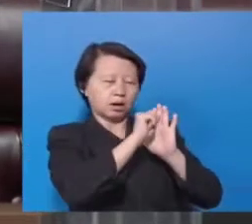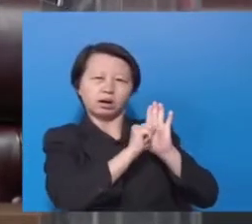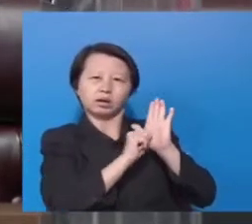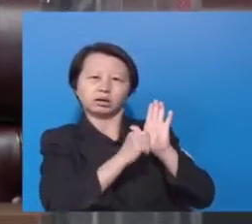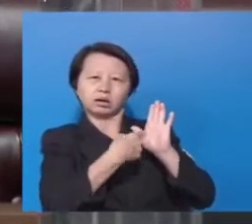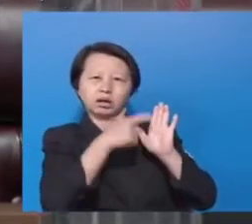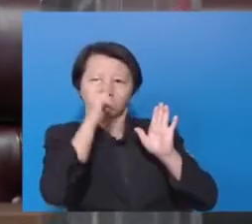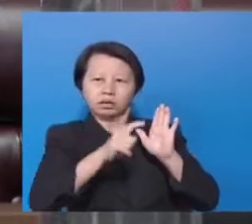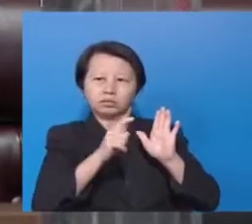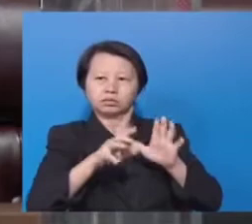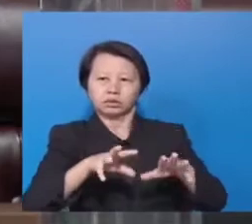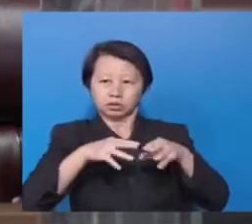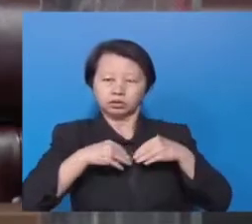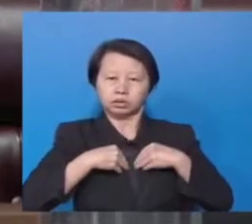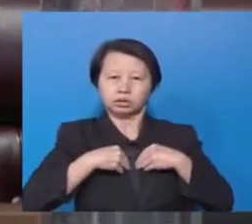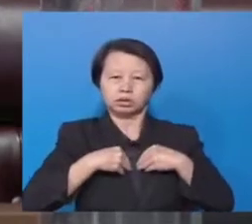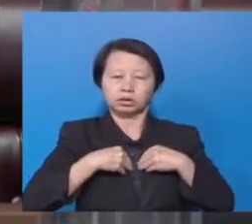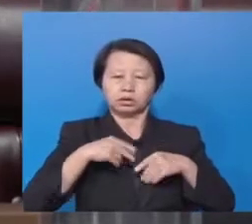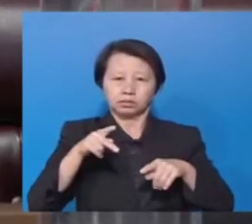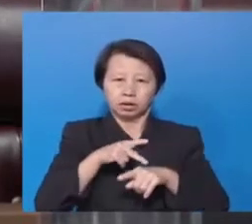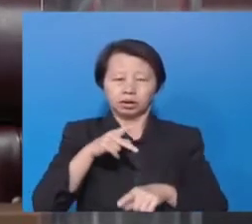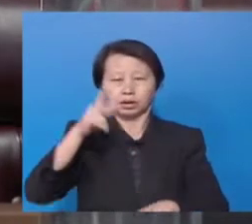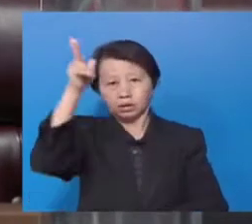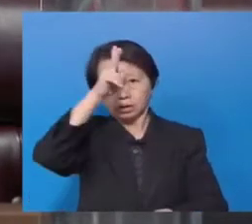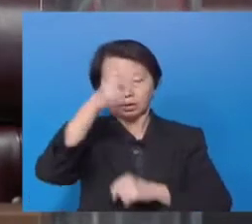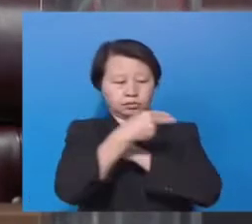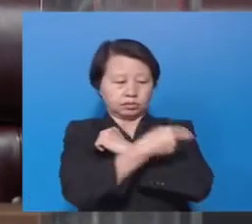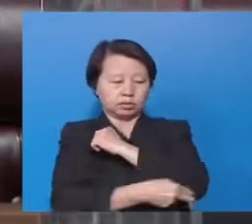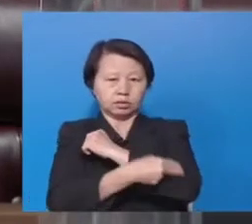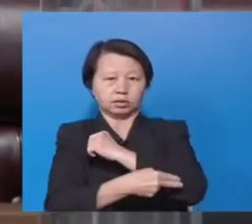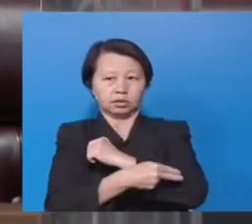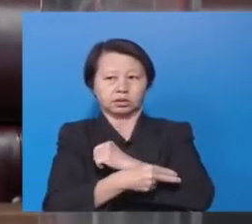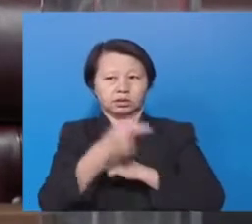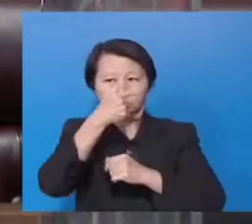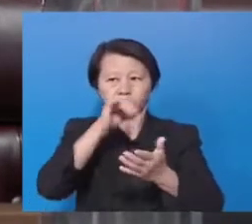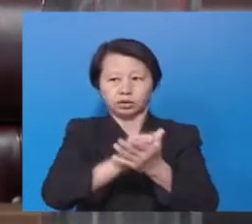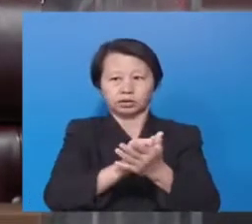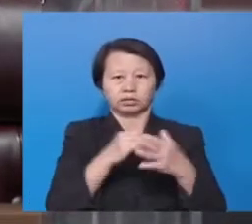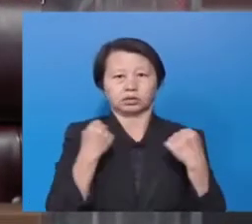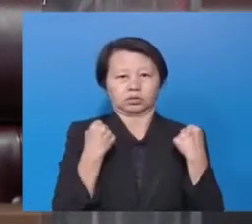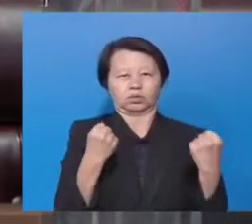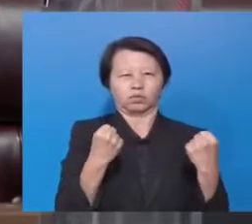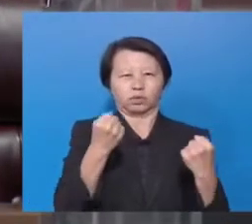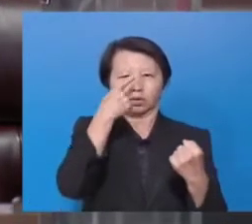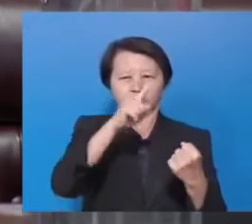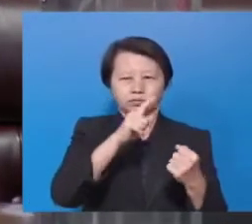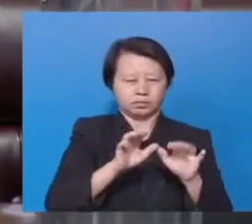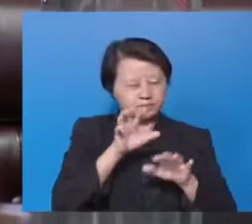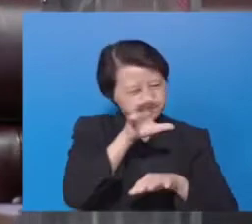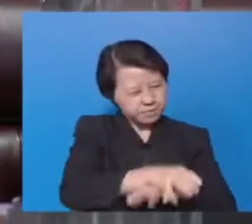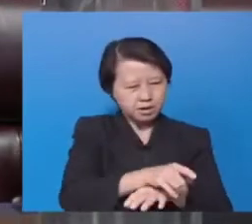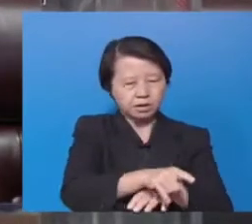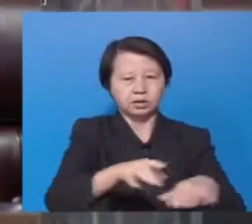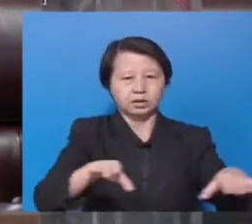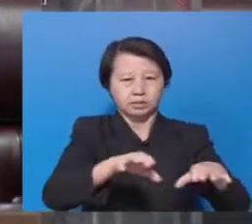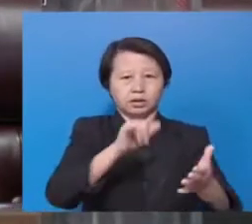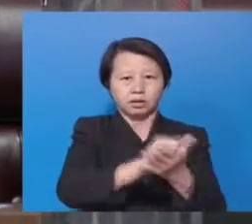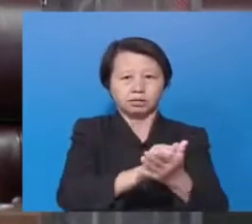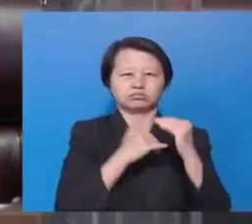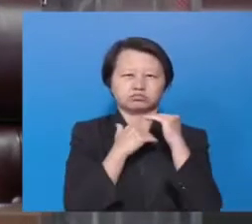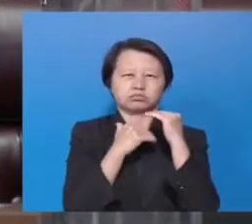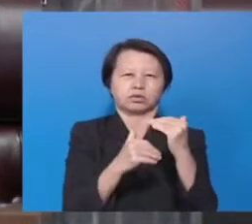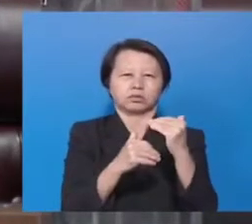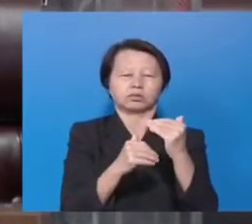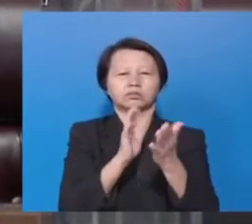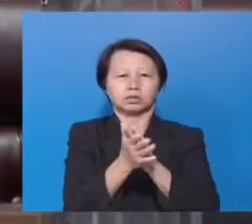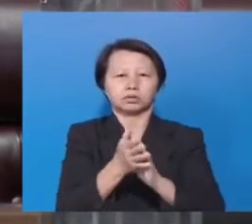perlu ditiru Pakai oleh kerajaan Negeri make sudah tulah kekuatan kita untuk menginvasi pelaksanaan ini